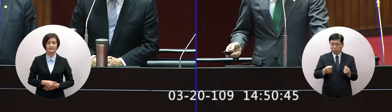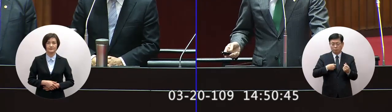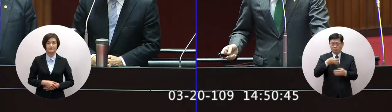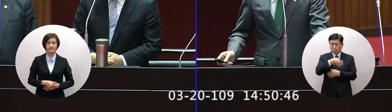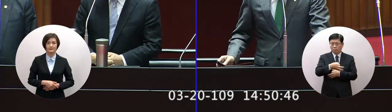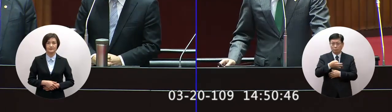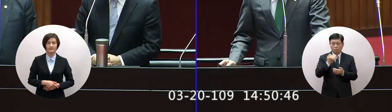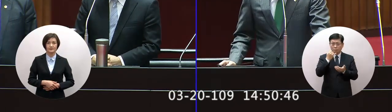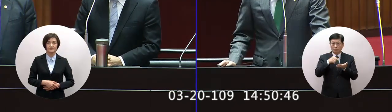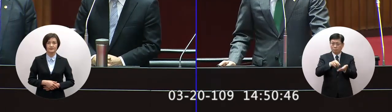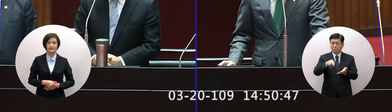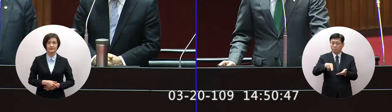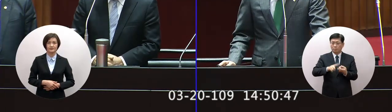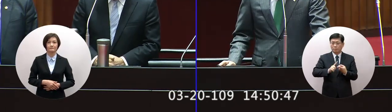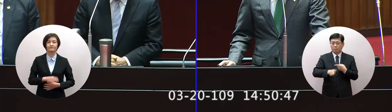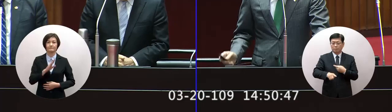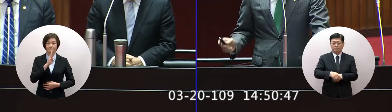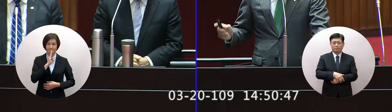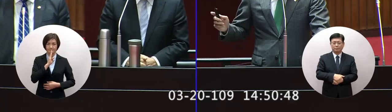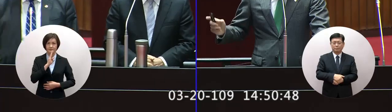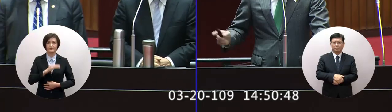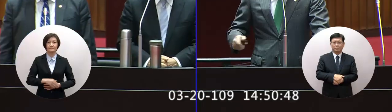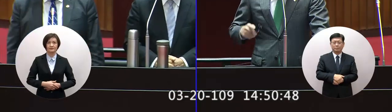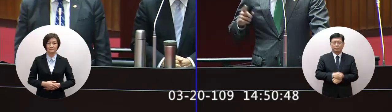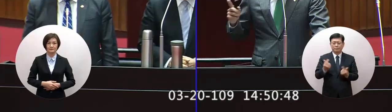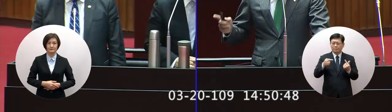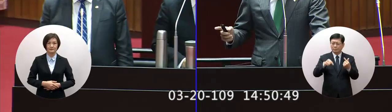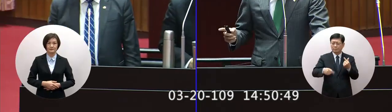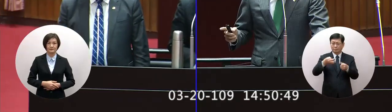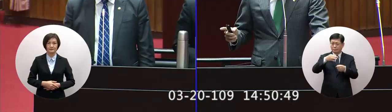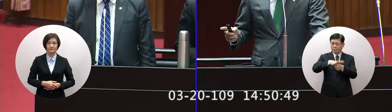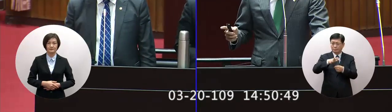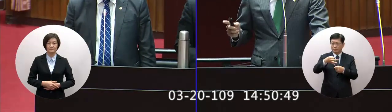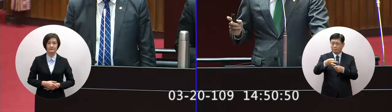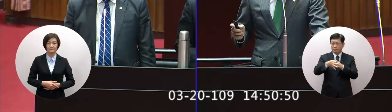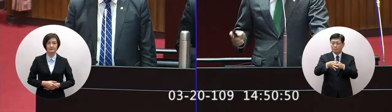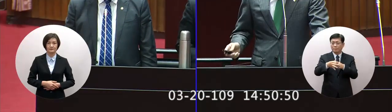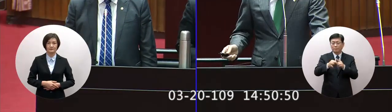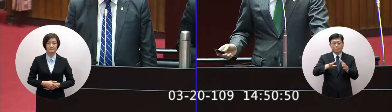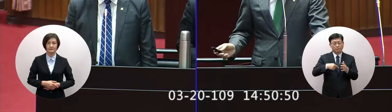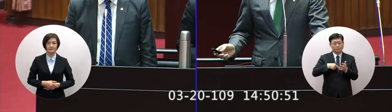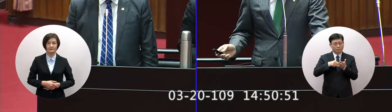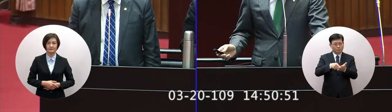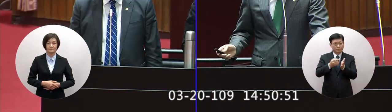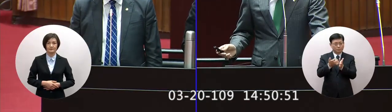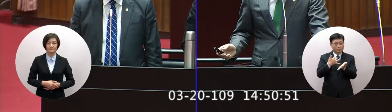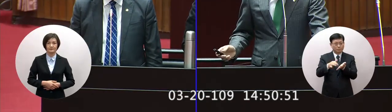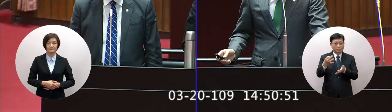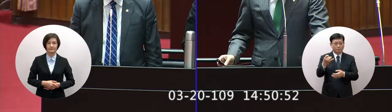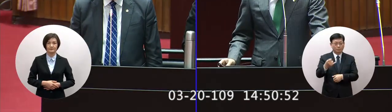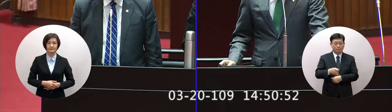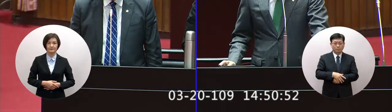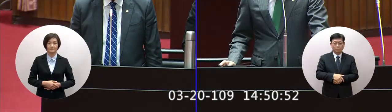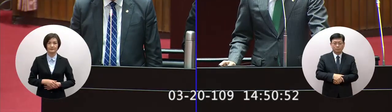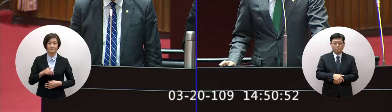领补偿金的一个标准，没错吧？ 是。 好，那这样的一个补偿金，我们变了多少？